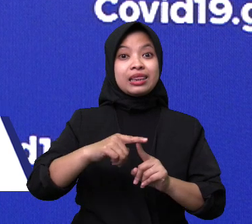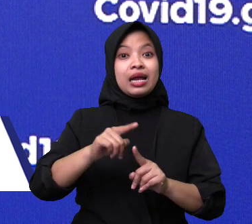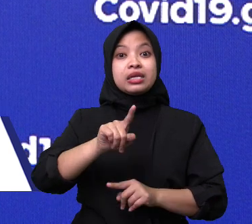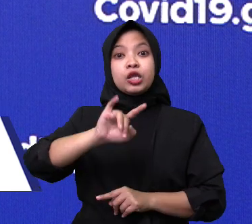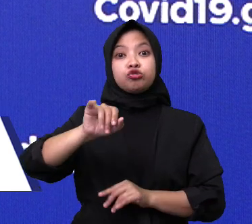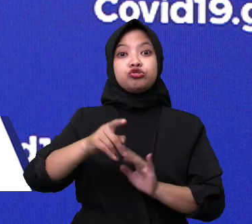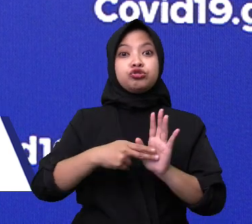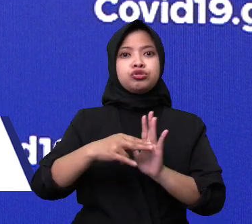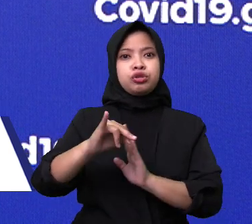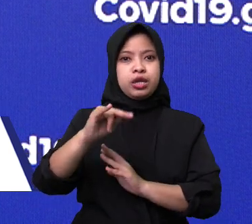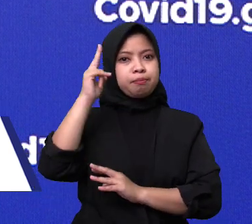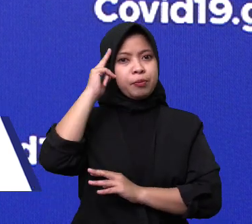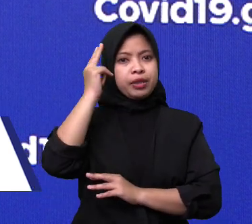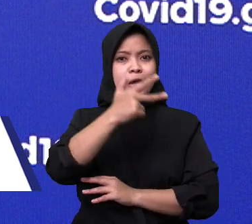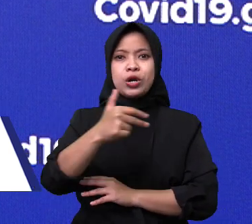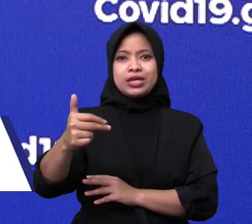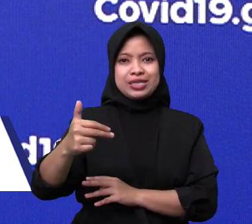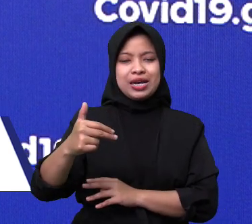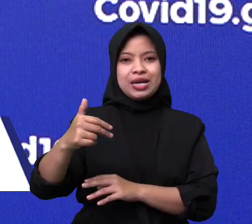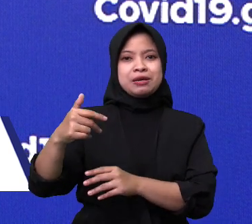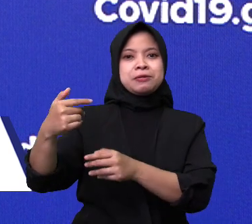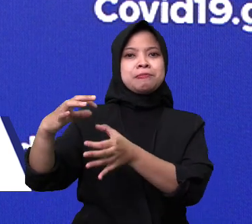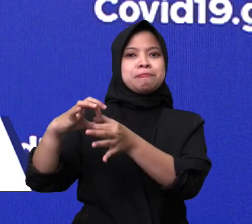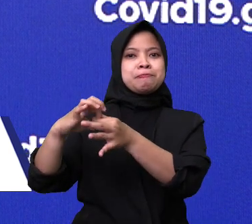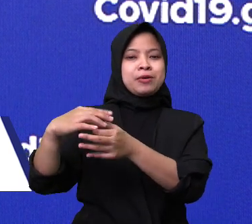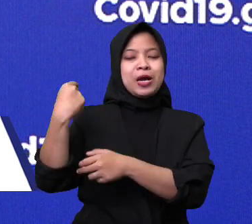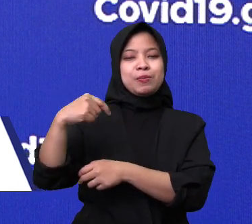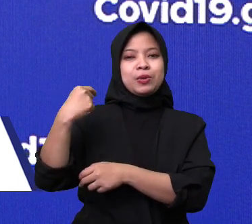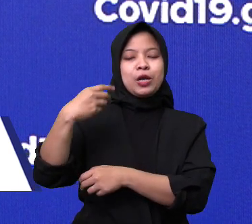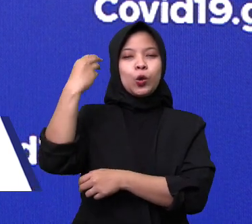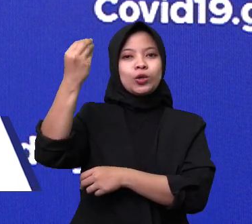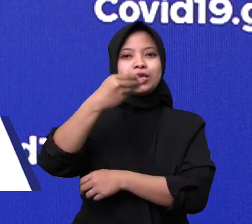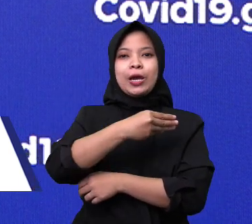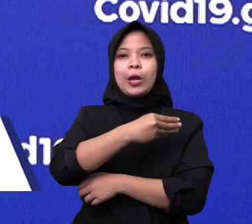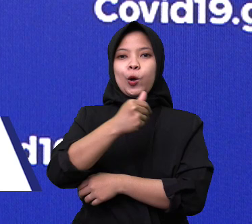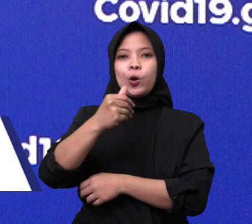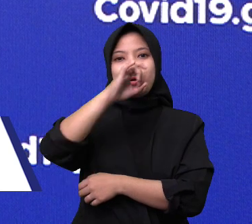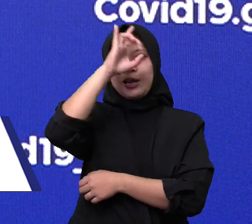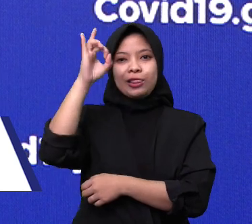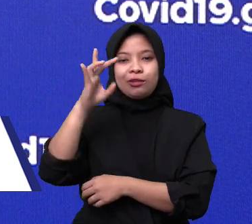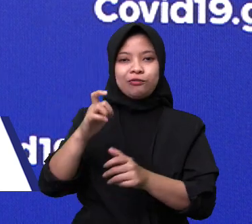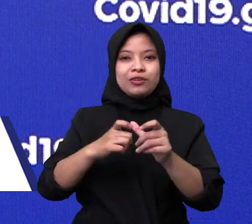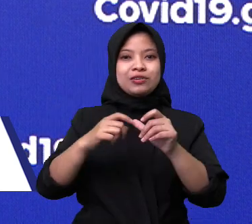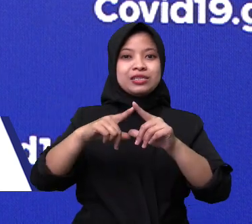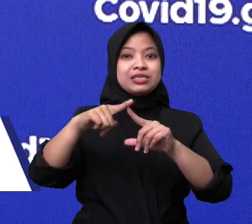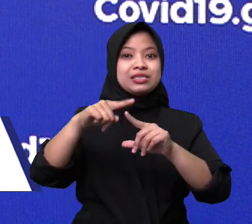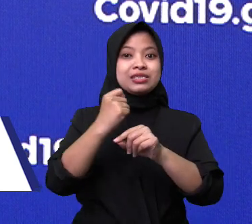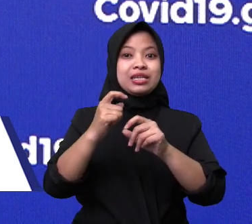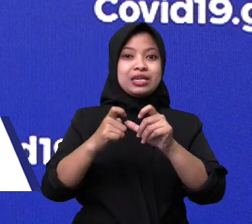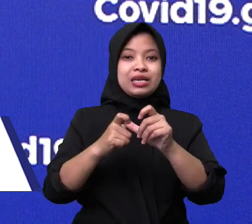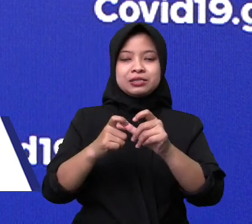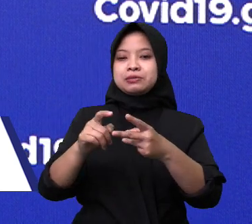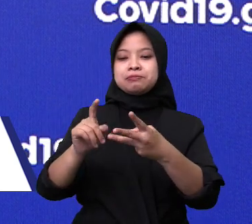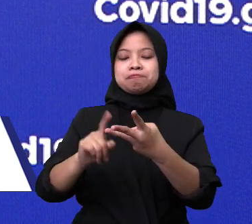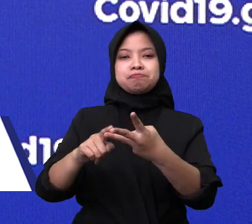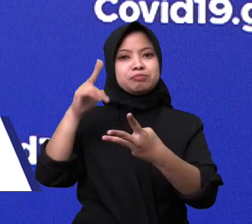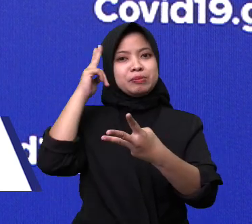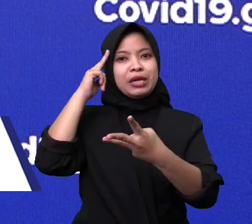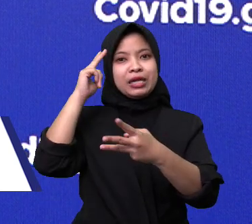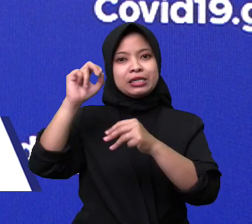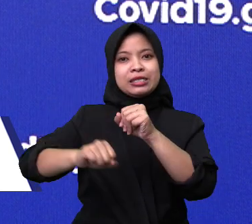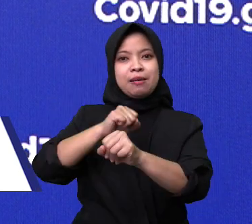pemerintah Indonesia melalui Kementerian Pariwisata dan Ekonomi Kreatif bersama Satgas COVID-19 dan pemerintah Singapura